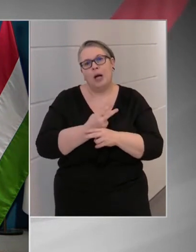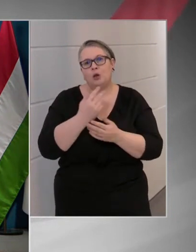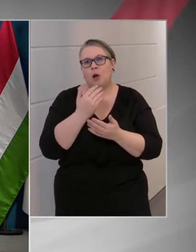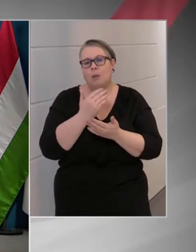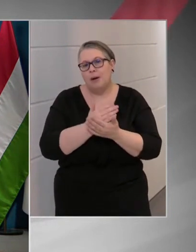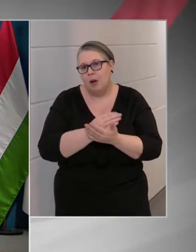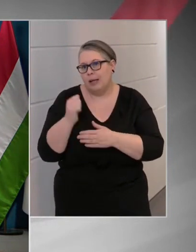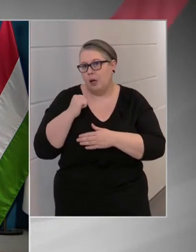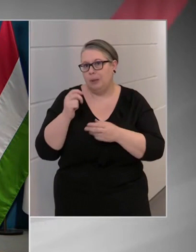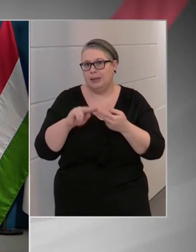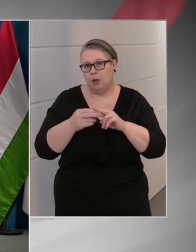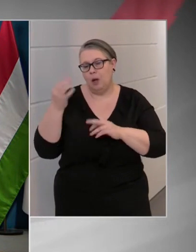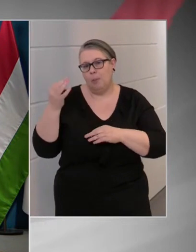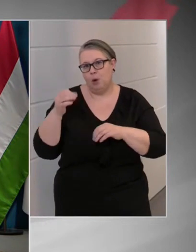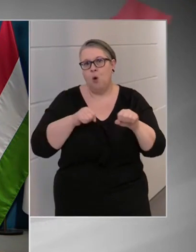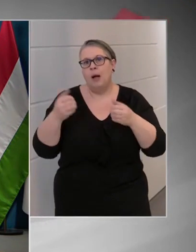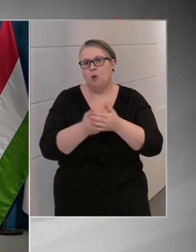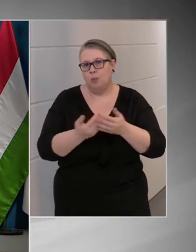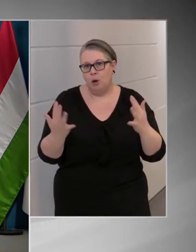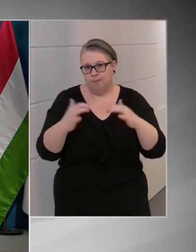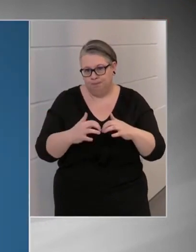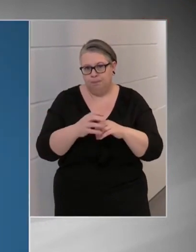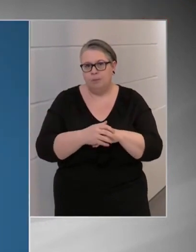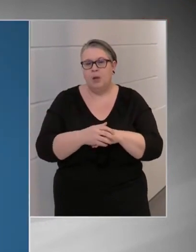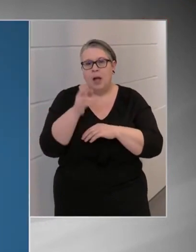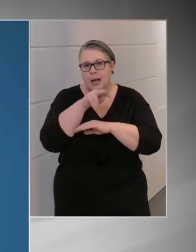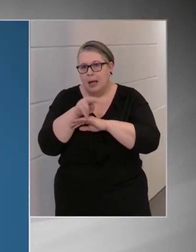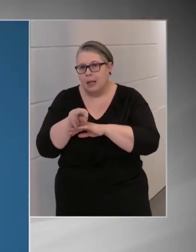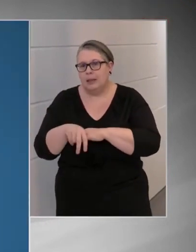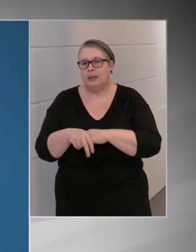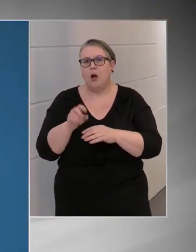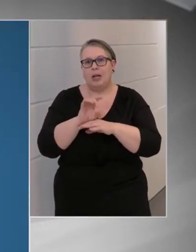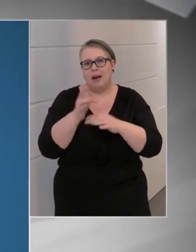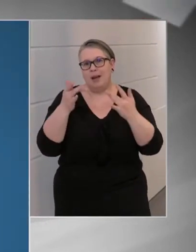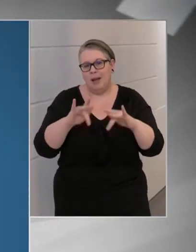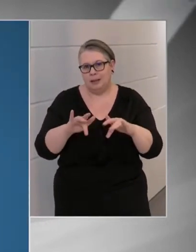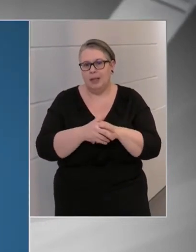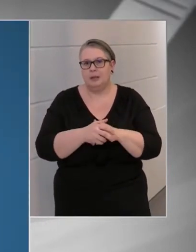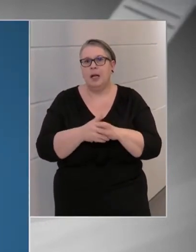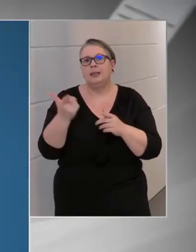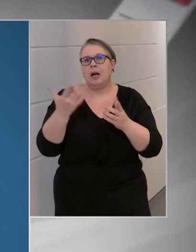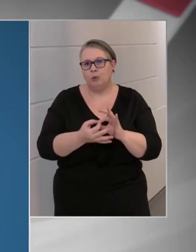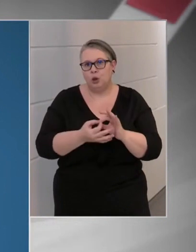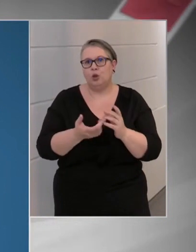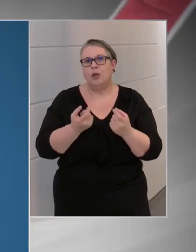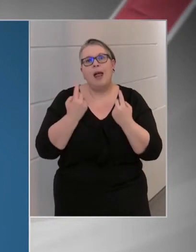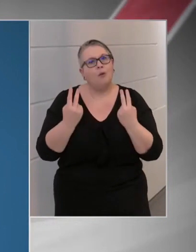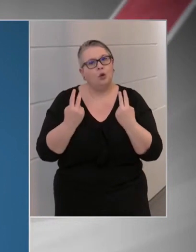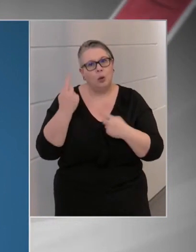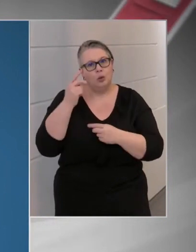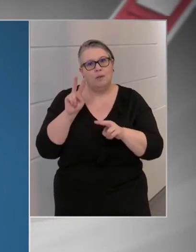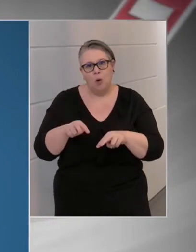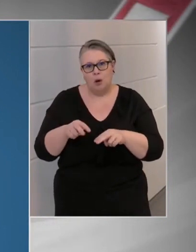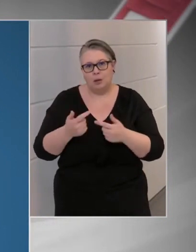rádióban jelenti be a miniszterelnök közölte, a miniszterelnökséget vezető miniszter a csütörtöki kormányinfó. Ez azt jelenthető, hogy március 22